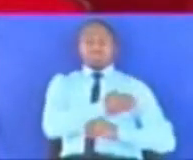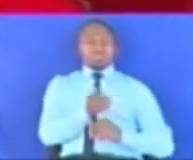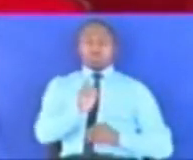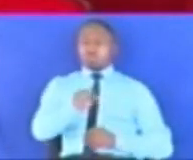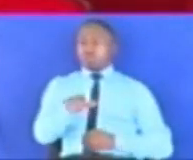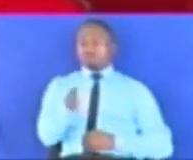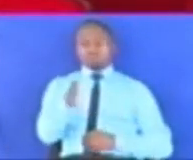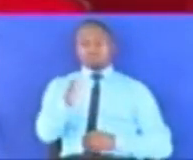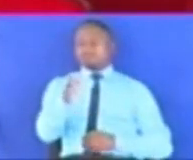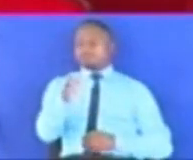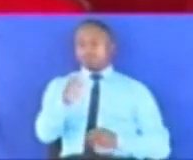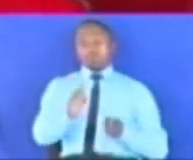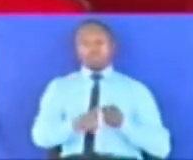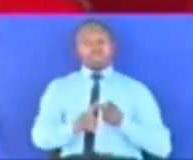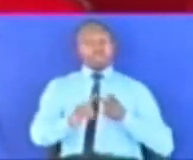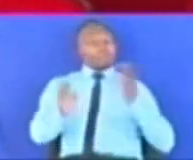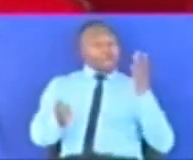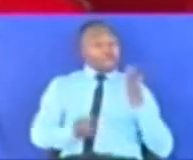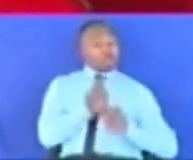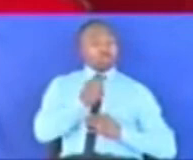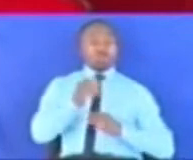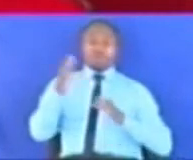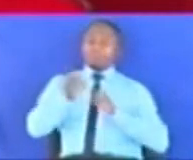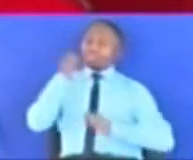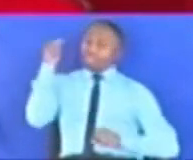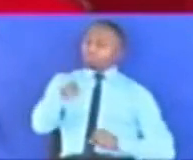yake yanatokea pale pale,